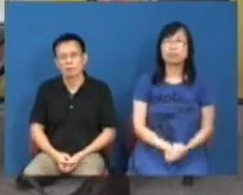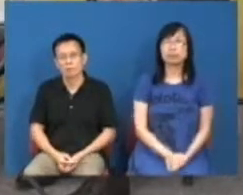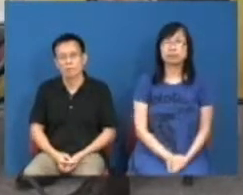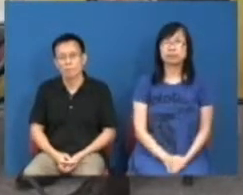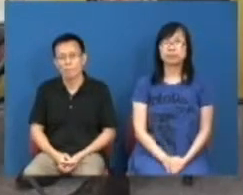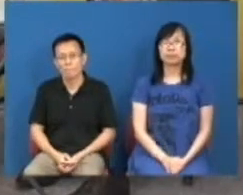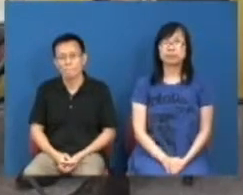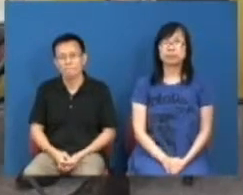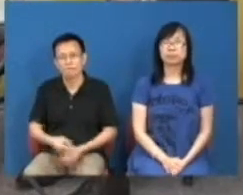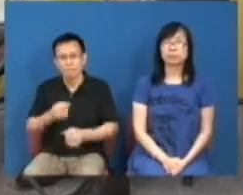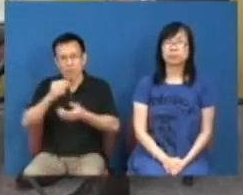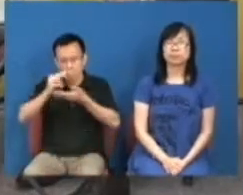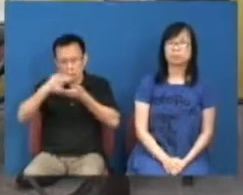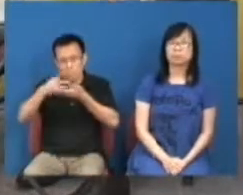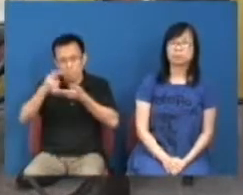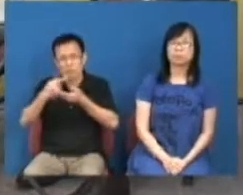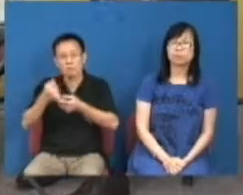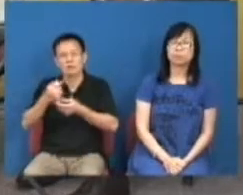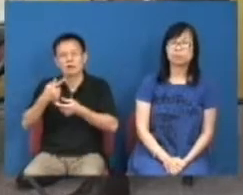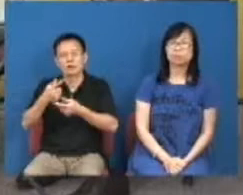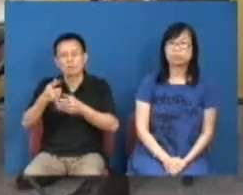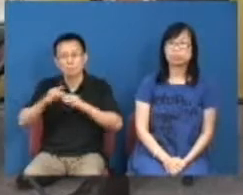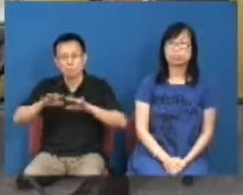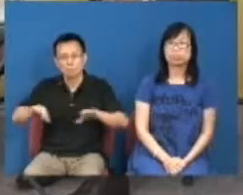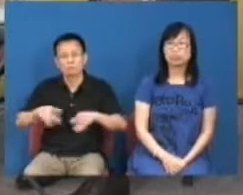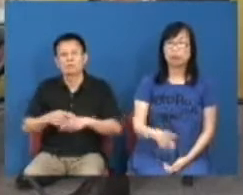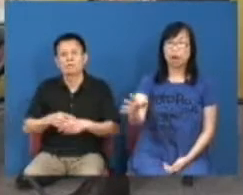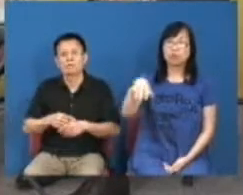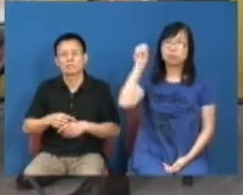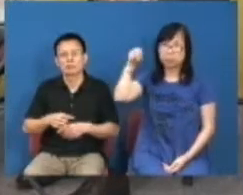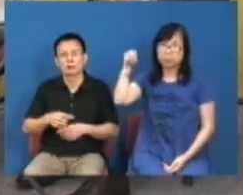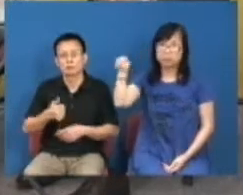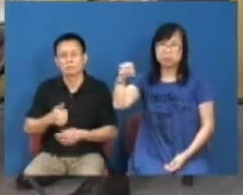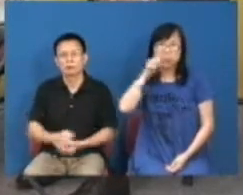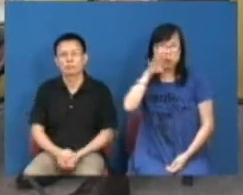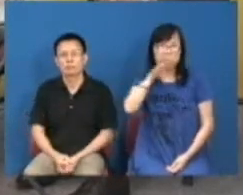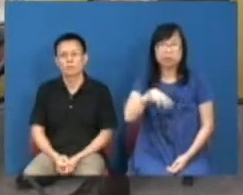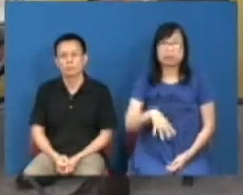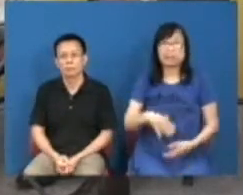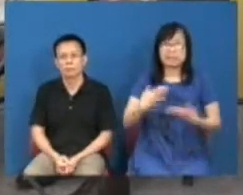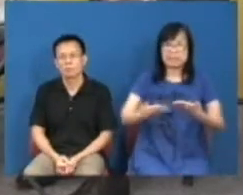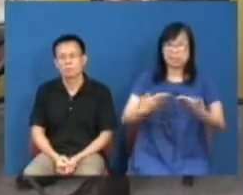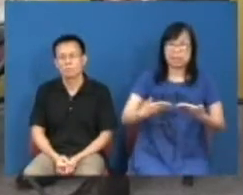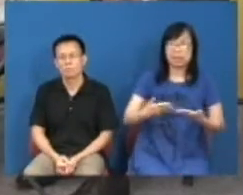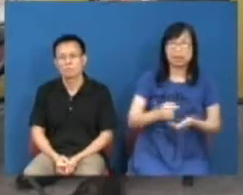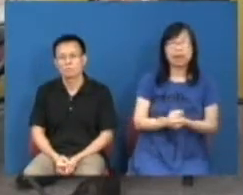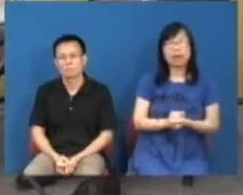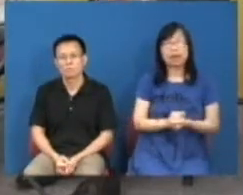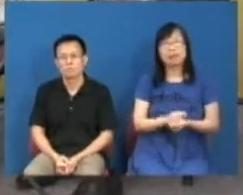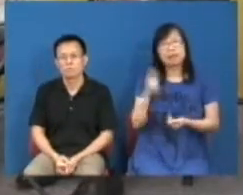即係職業化，佢都可以可能係一個出路。 不過都同意你講嘅嗱，即係我哋兒時啦，兒時嘅時候都記得，